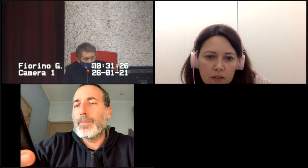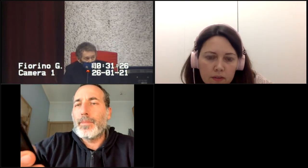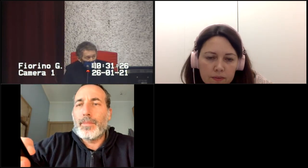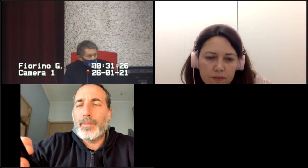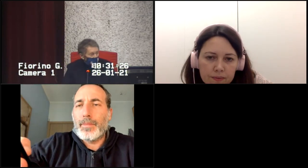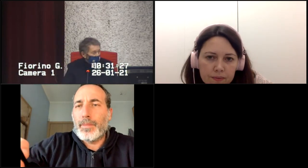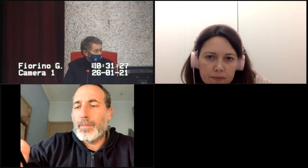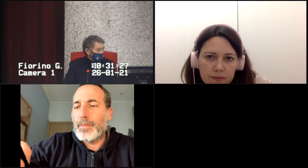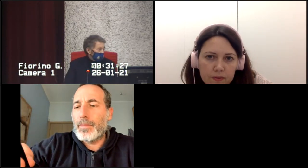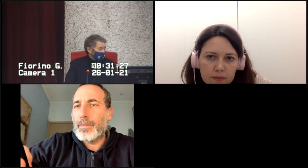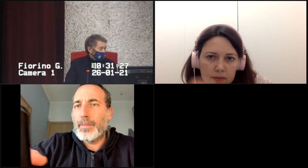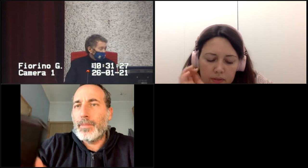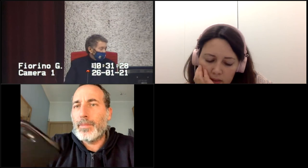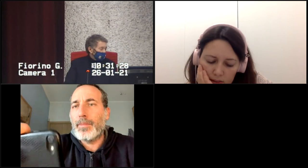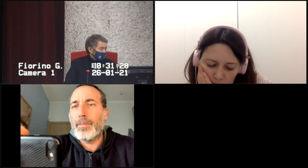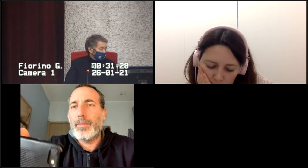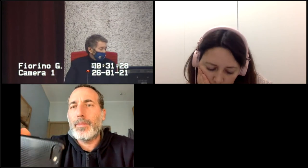Contrari?